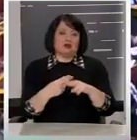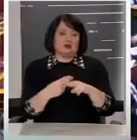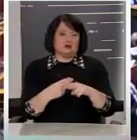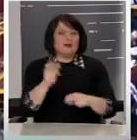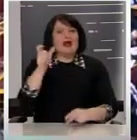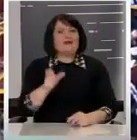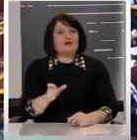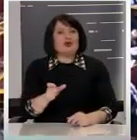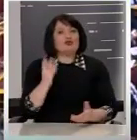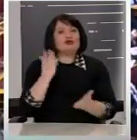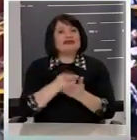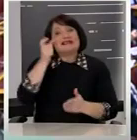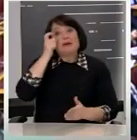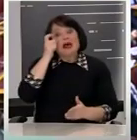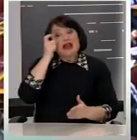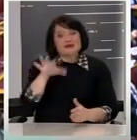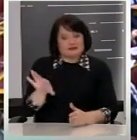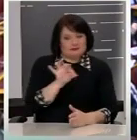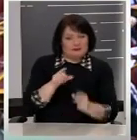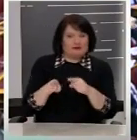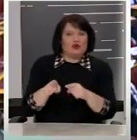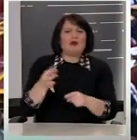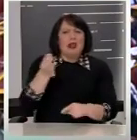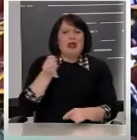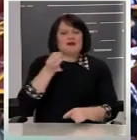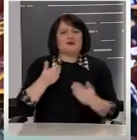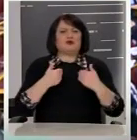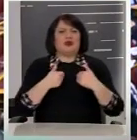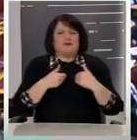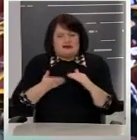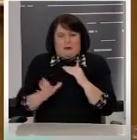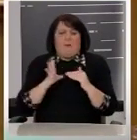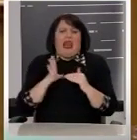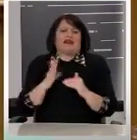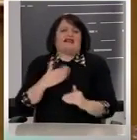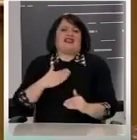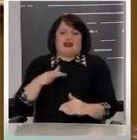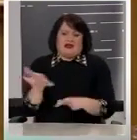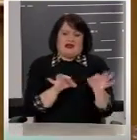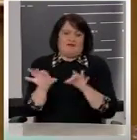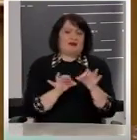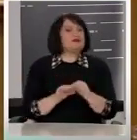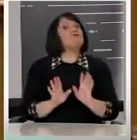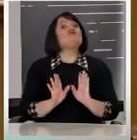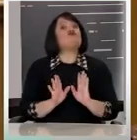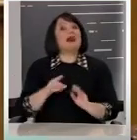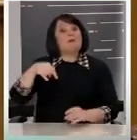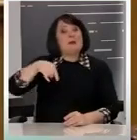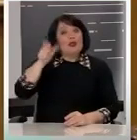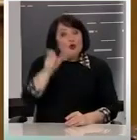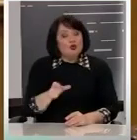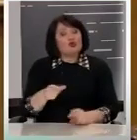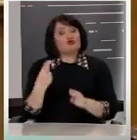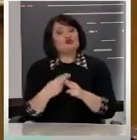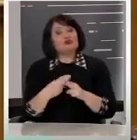ήταν επιλογή του κυρίου Σαμαρά και παρόλα αυτά που λέτε ότι εμείς έχουμε το πελατειακό κράτος, ξέρουμε πότε να κρατήσουμε ανθρώπους